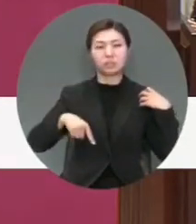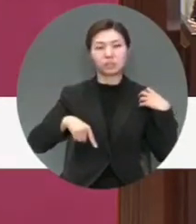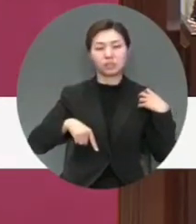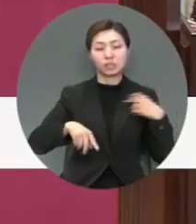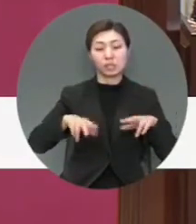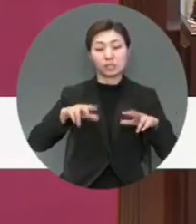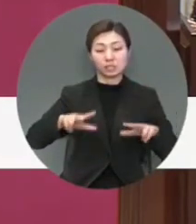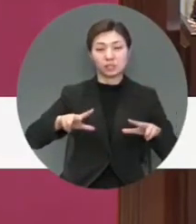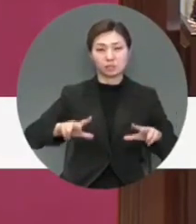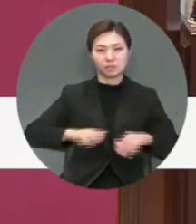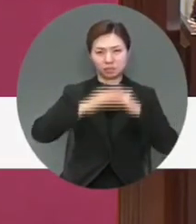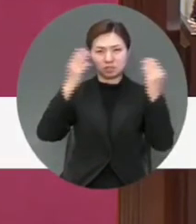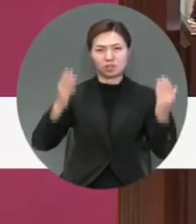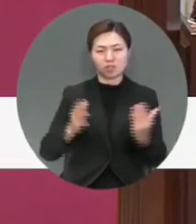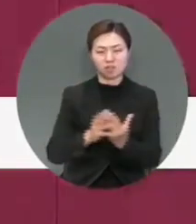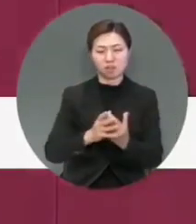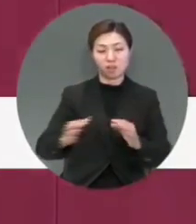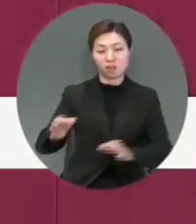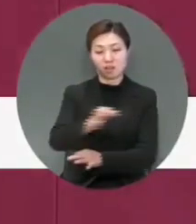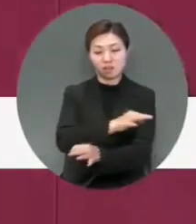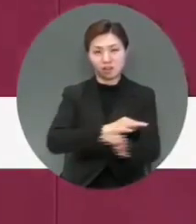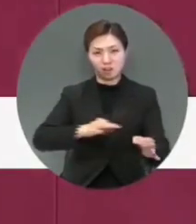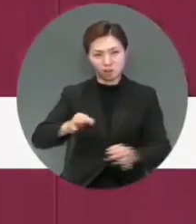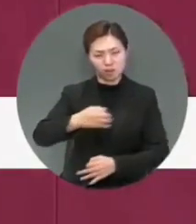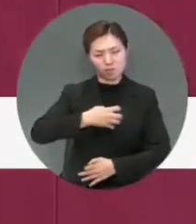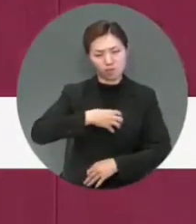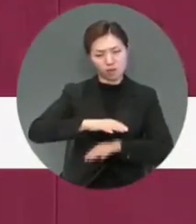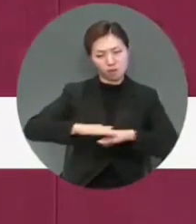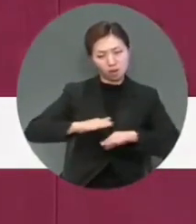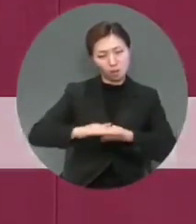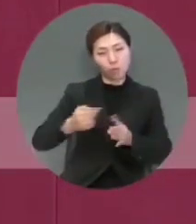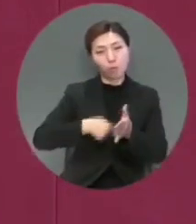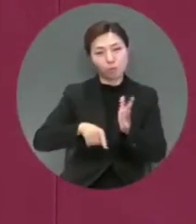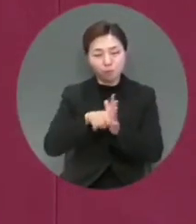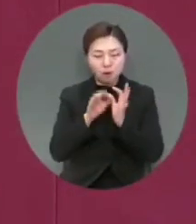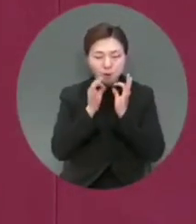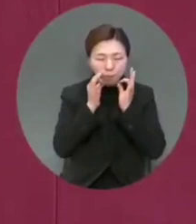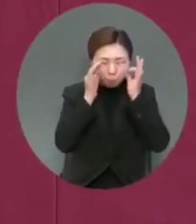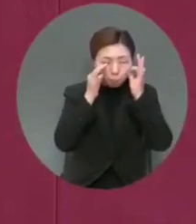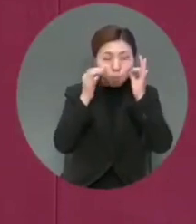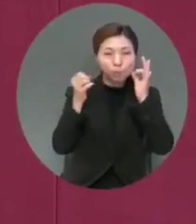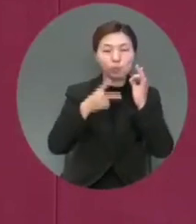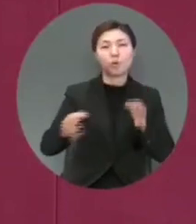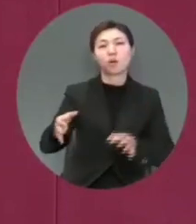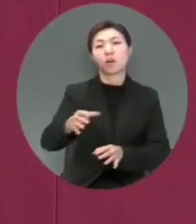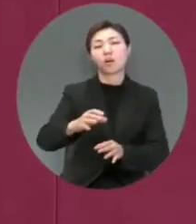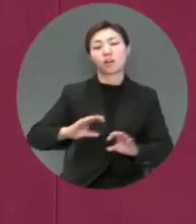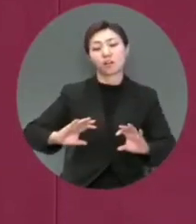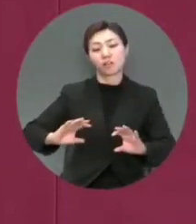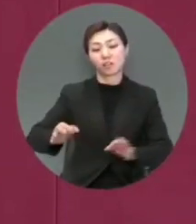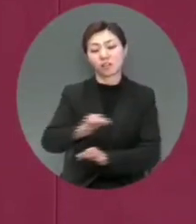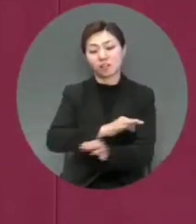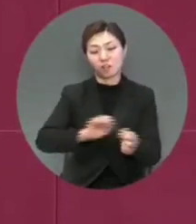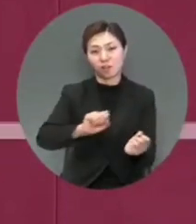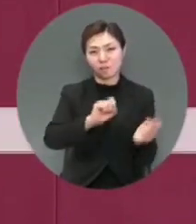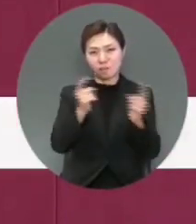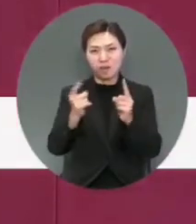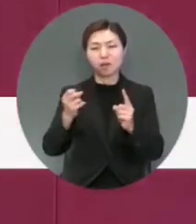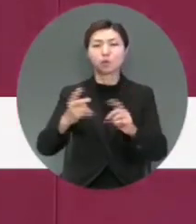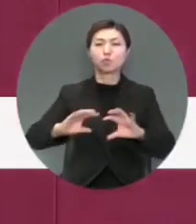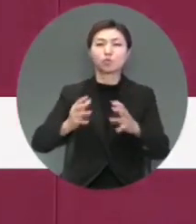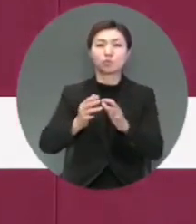리스크 관리에 만전을 기하는 가운데 경기 회복과 민생 안정에 주력하고